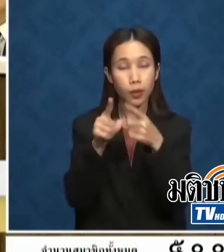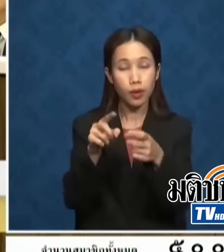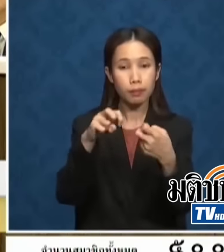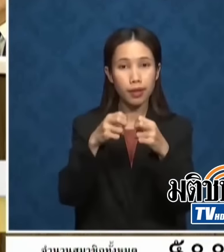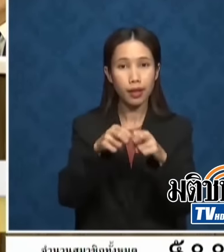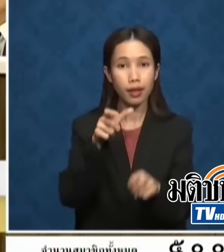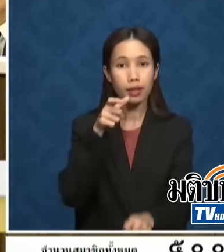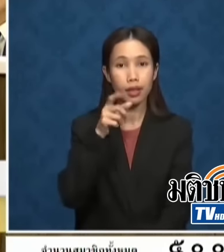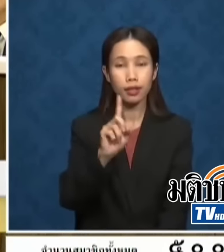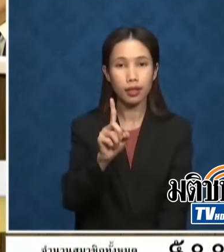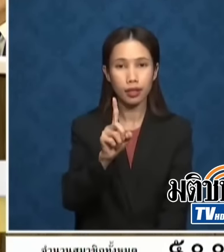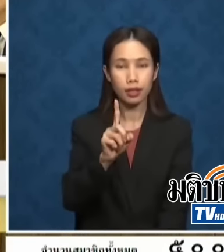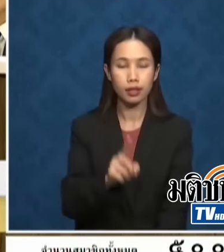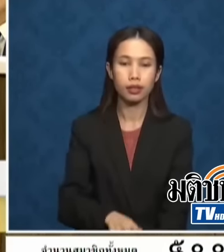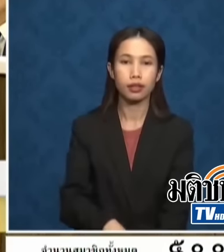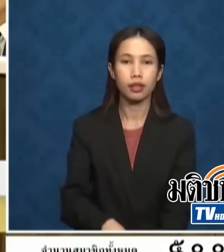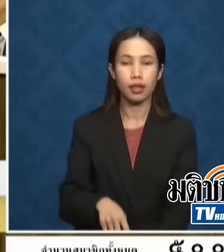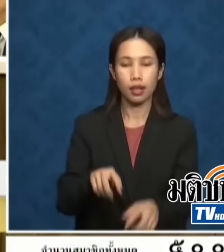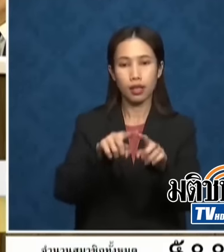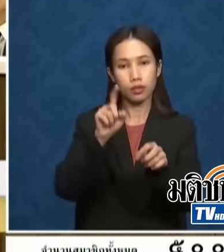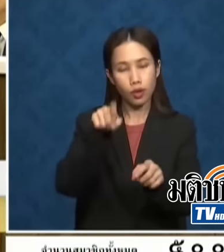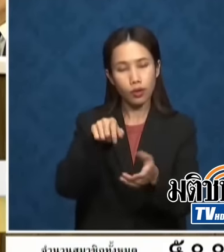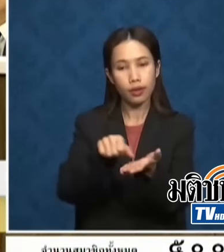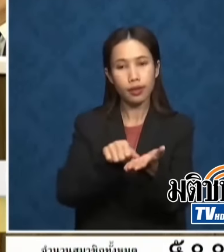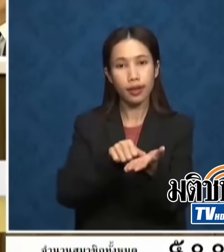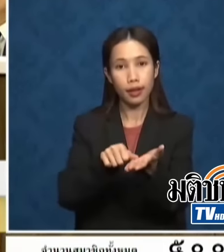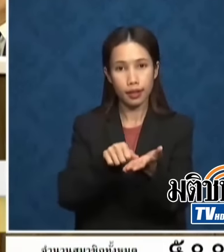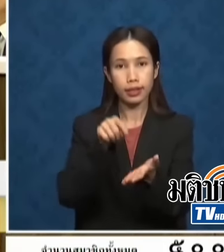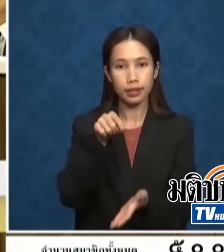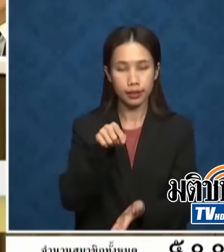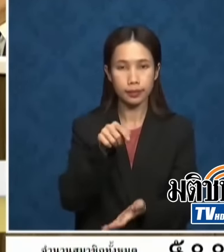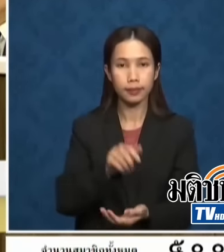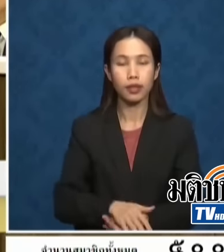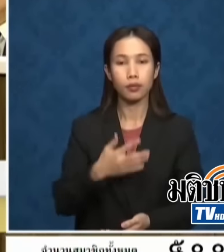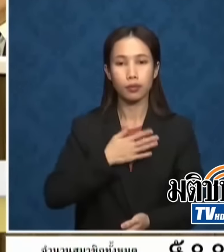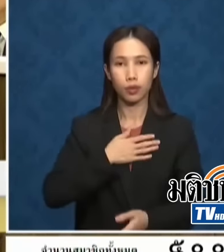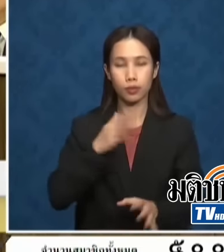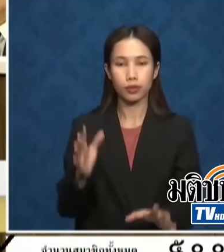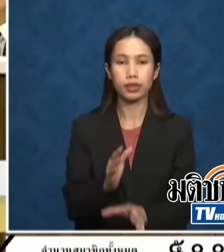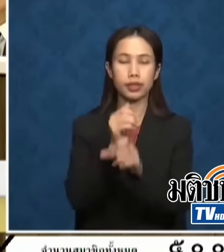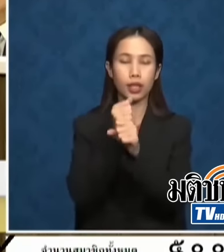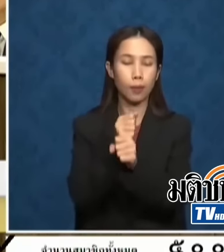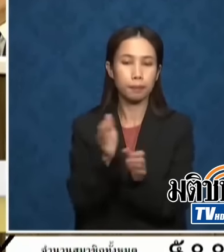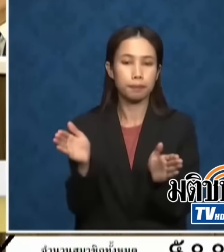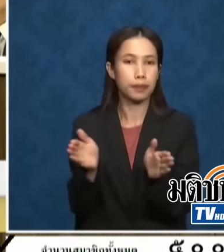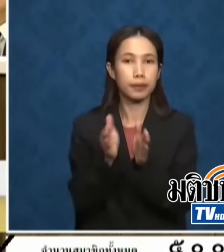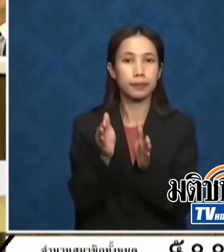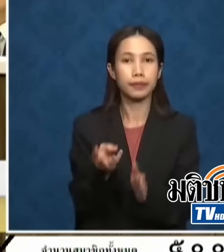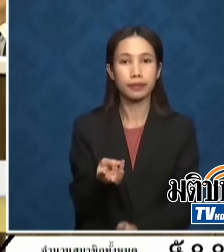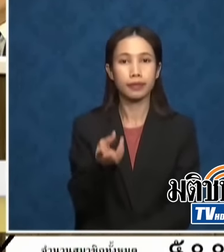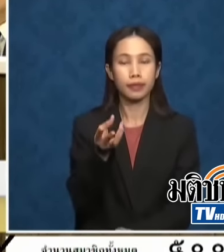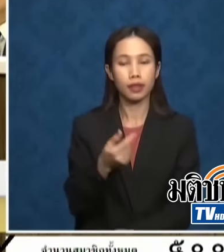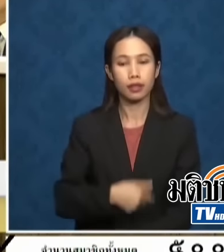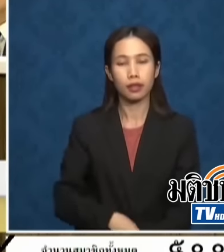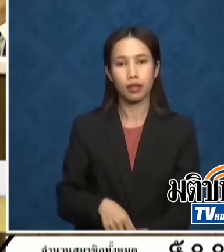หญ่คือตัวร่างพระราชกำหนดที่เราจะต้องแก้นี้ผมขอสรุปเพียงสั้นๆ นะครับว่า